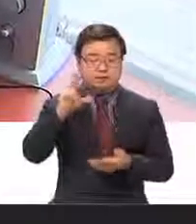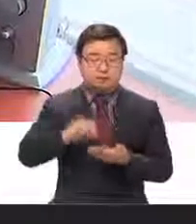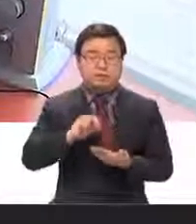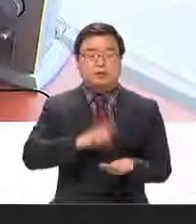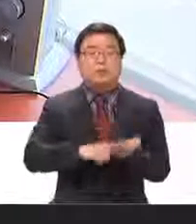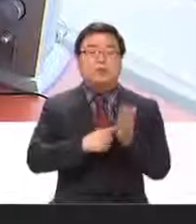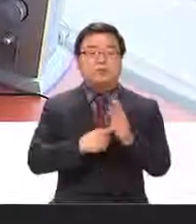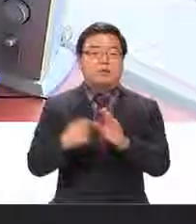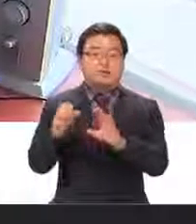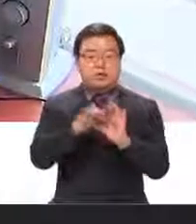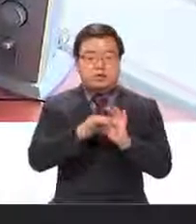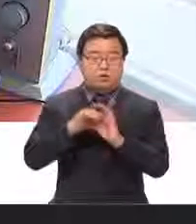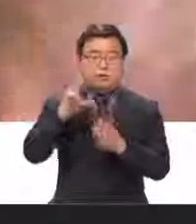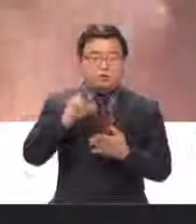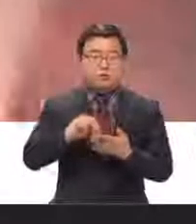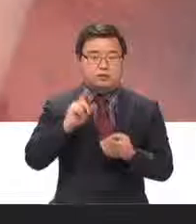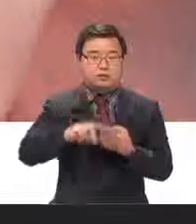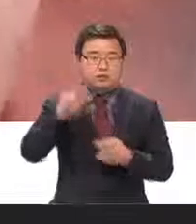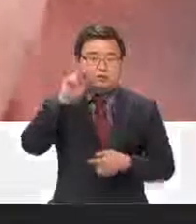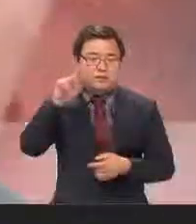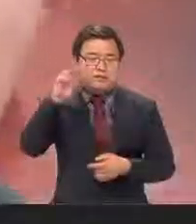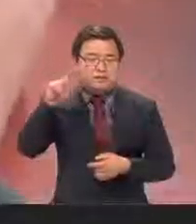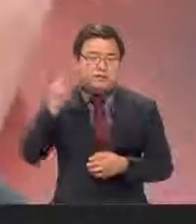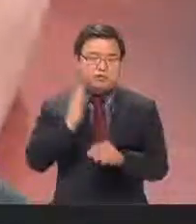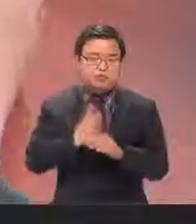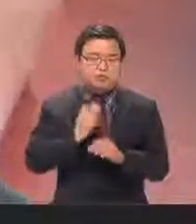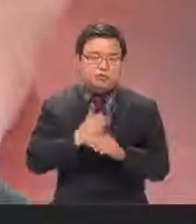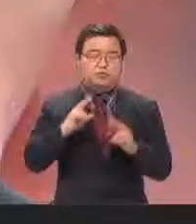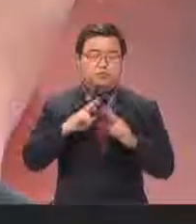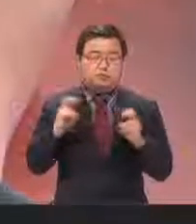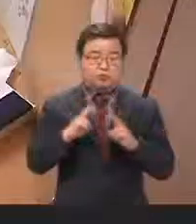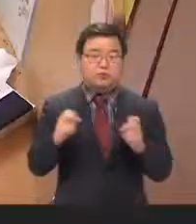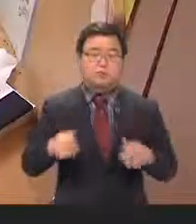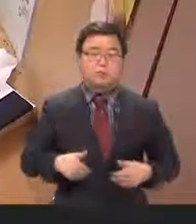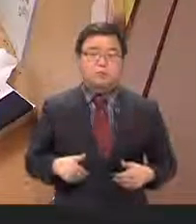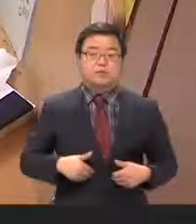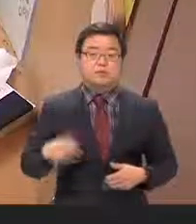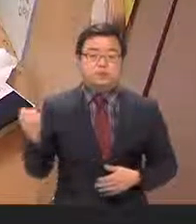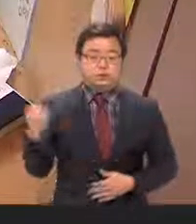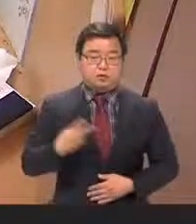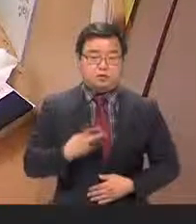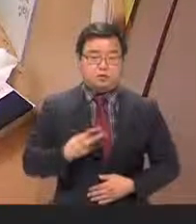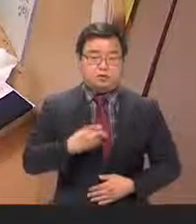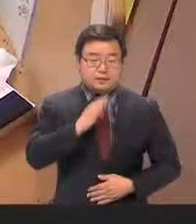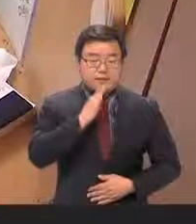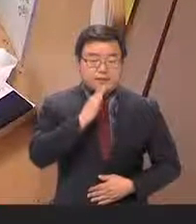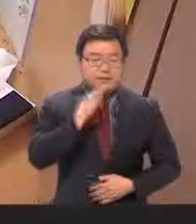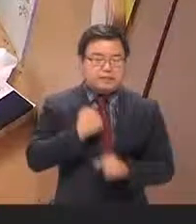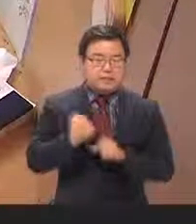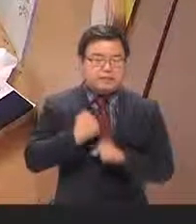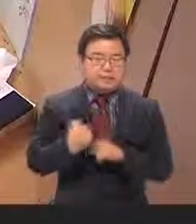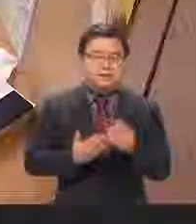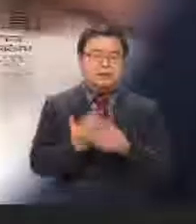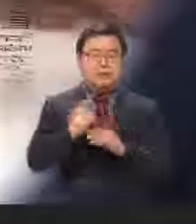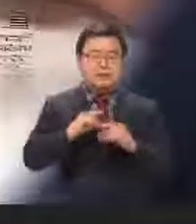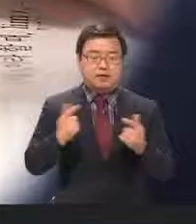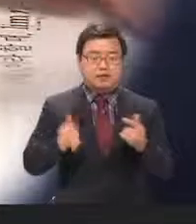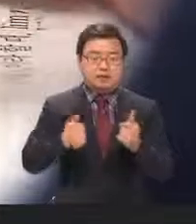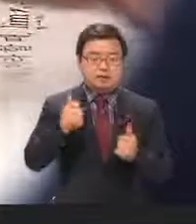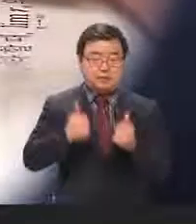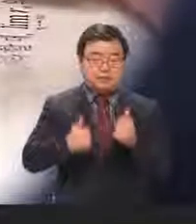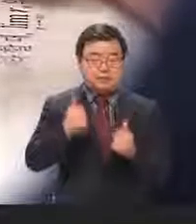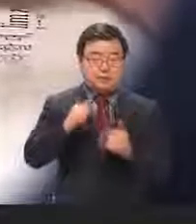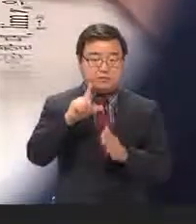틀린 문제를 중심으로 살펴보는 것이 좋습니다 또 실전에서 당황하지 않도록 실제 과목별 시험 시간에 맞춰